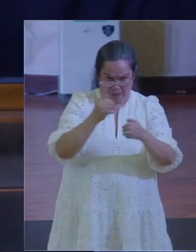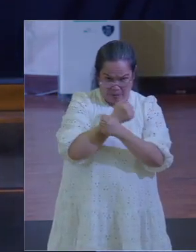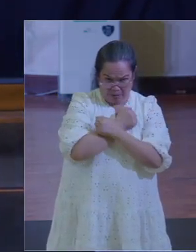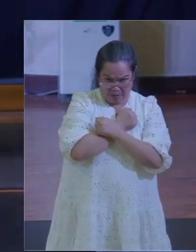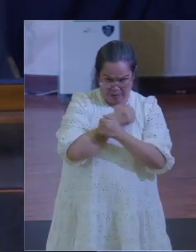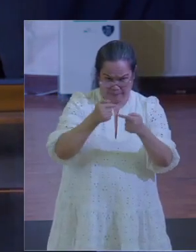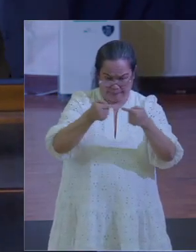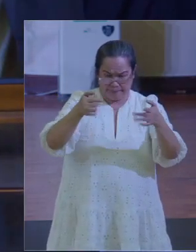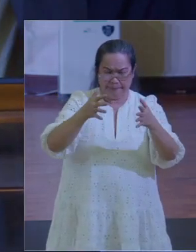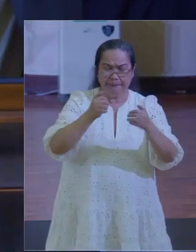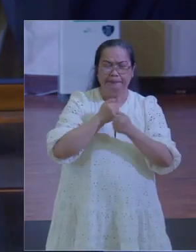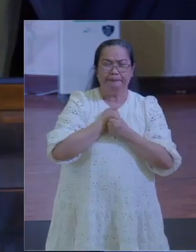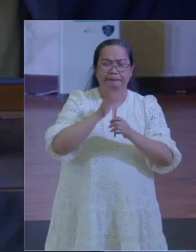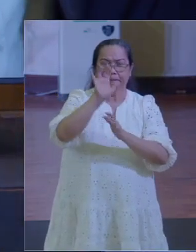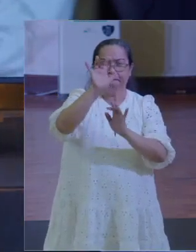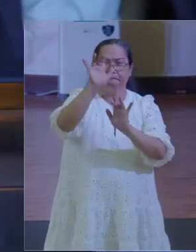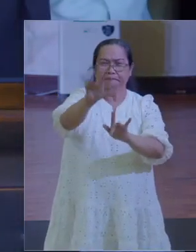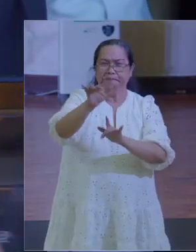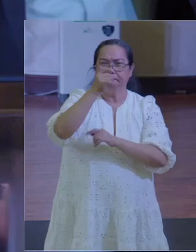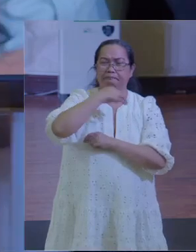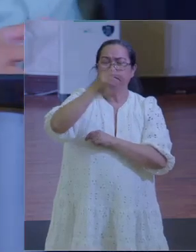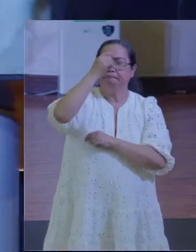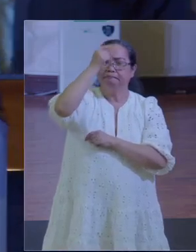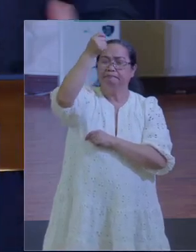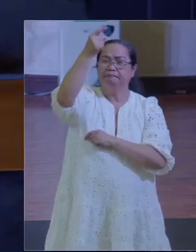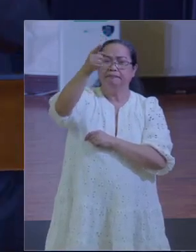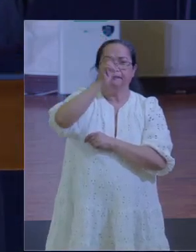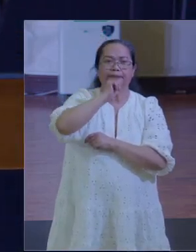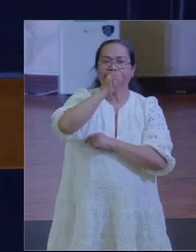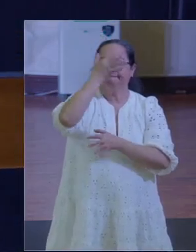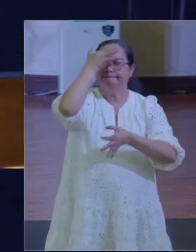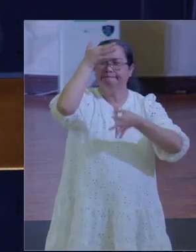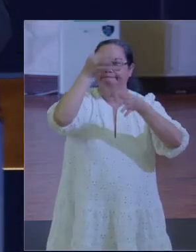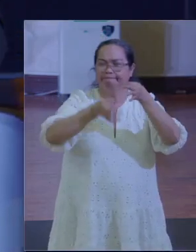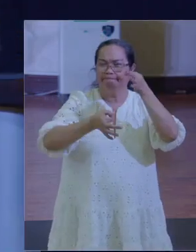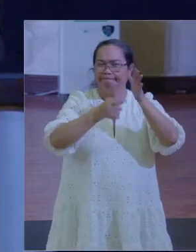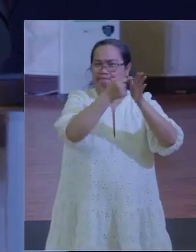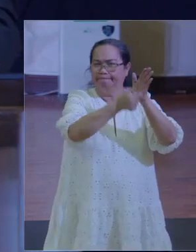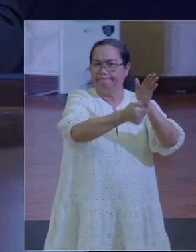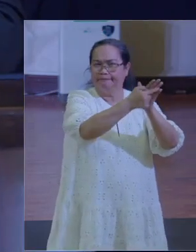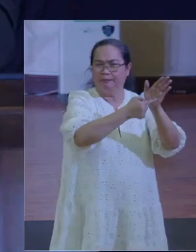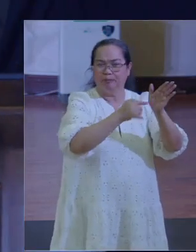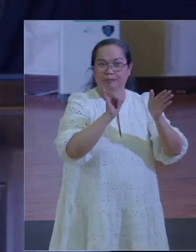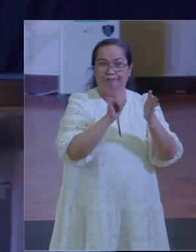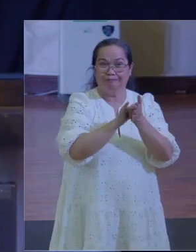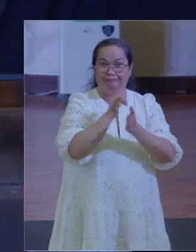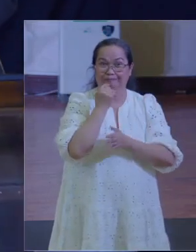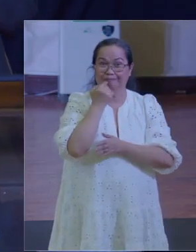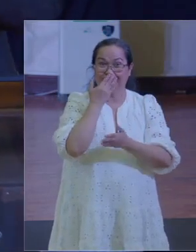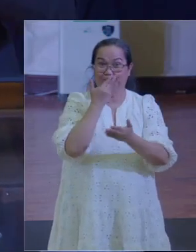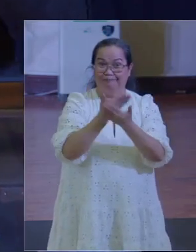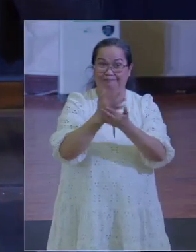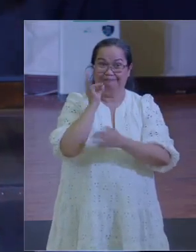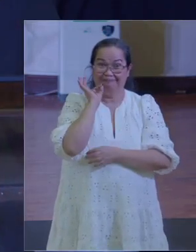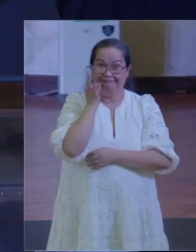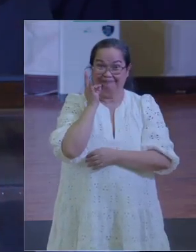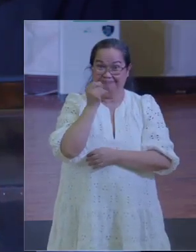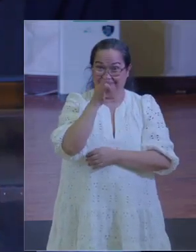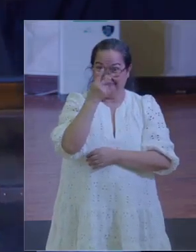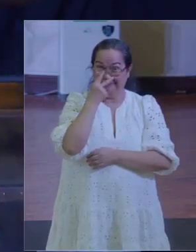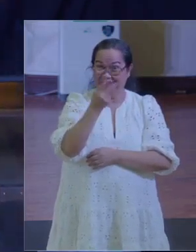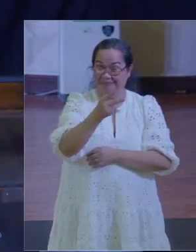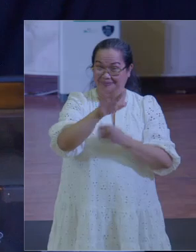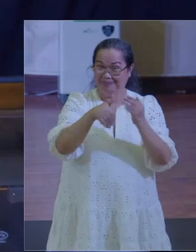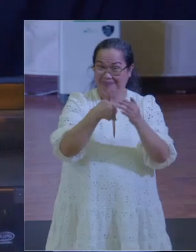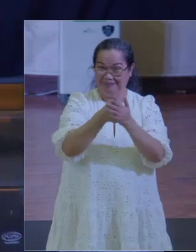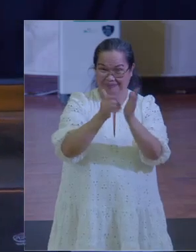magiging mapagmahal, maawain, at hindi mapag-usang ugali, yun ang bungang nakikita. Hindi lang yun. Of course, pag tinig natin yung